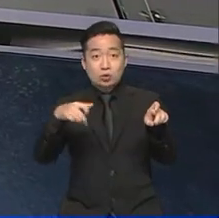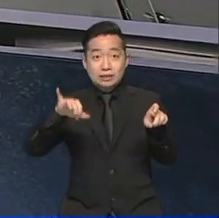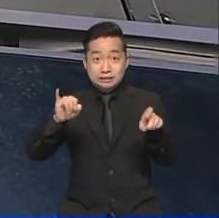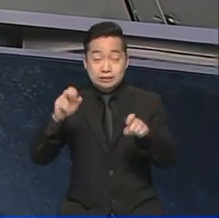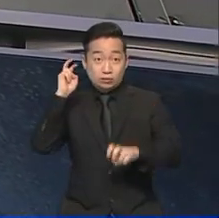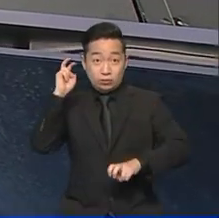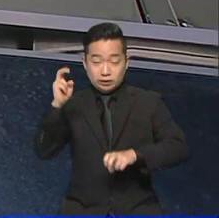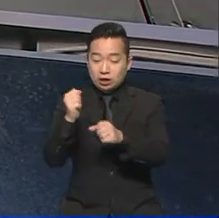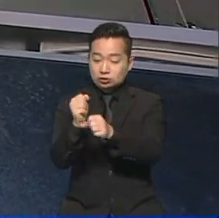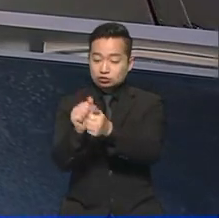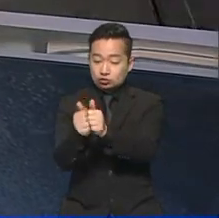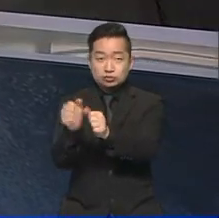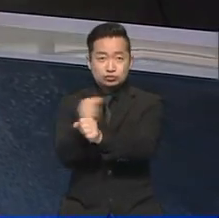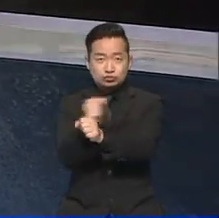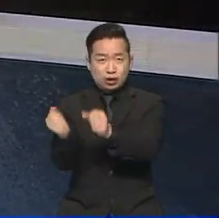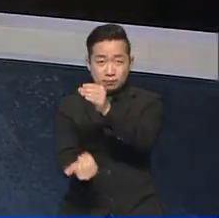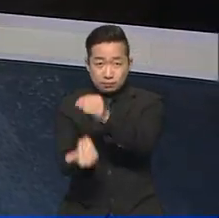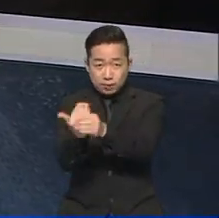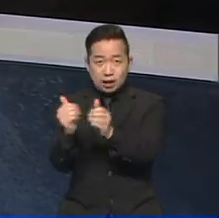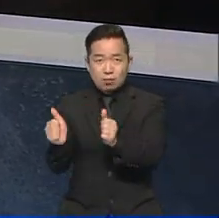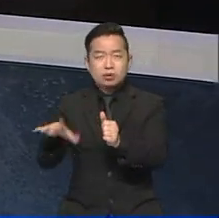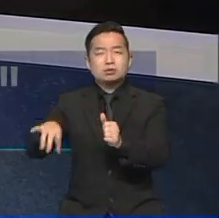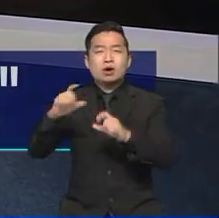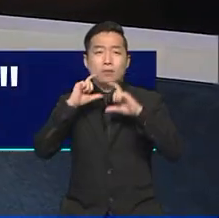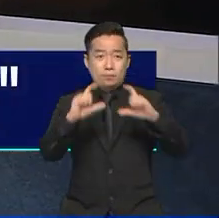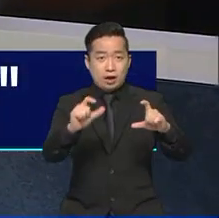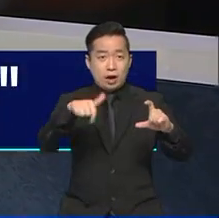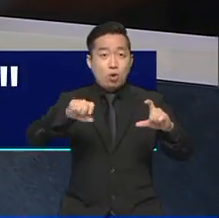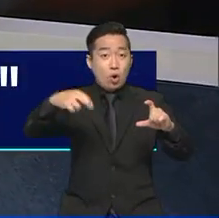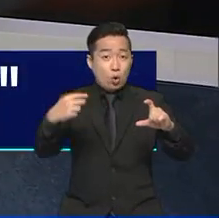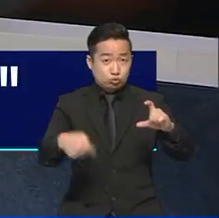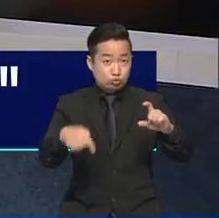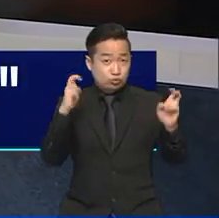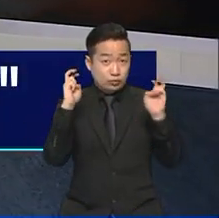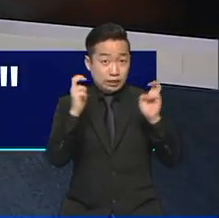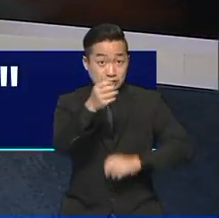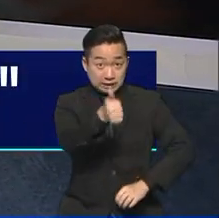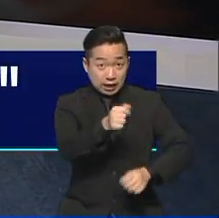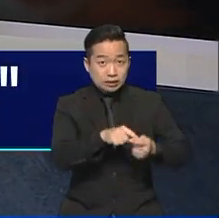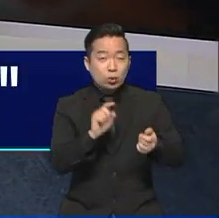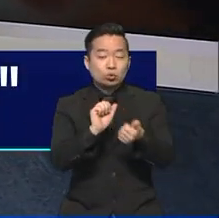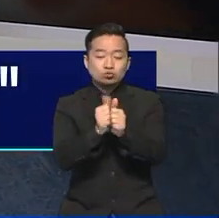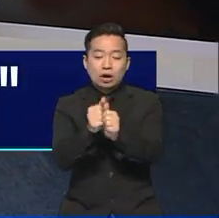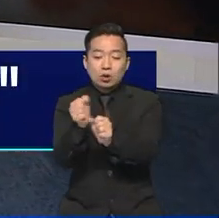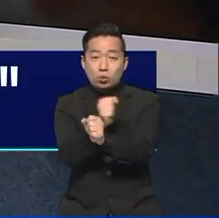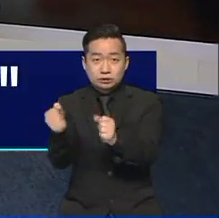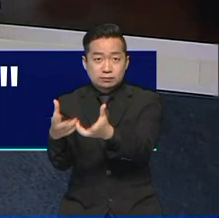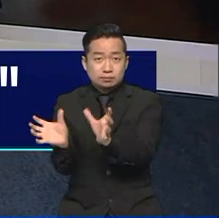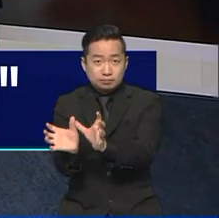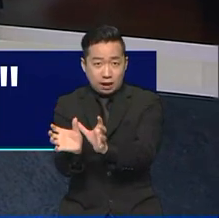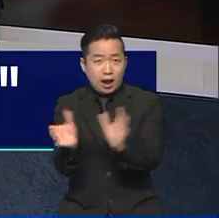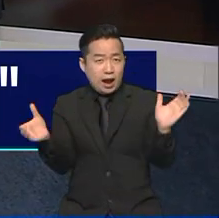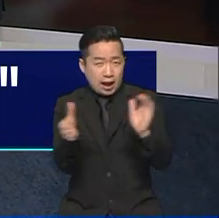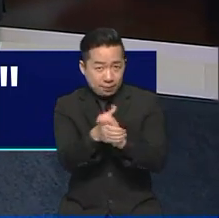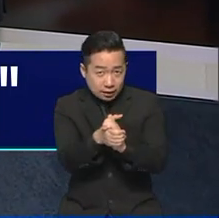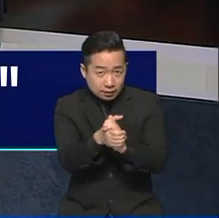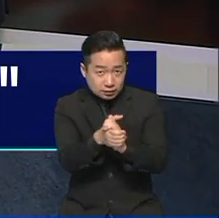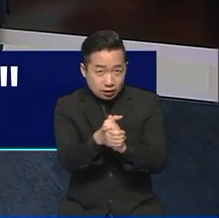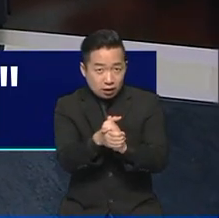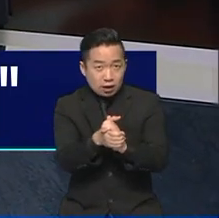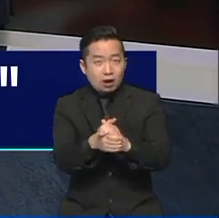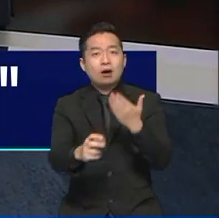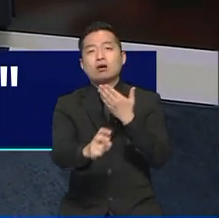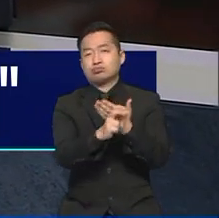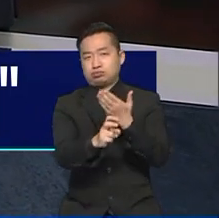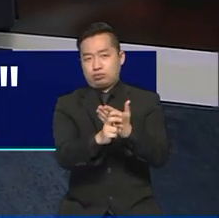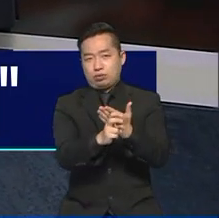법원 판단이 나왔습니다. 권오수 전 회장과 이른바 주가 조작 선수들이 공모해서 부정하게 회사 주가를 띄운